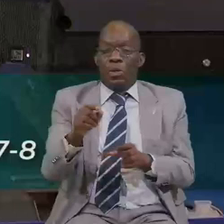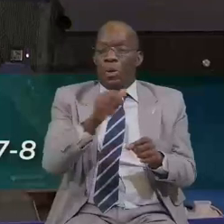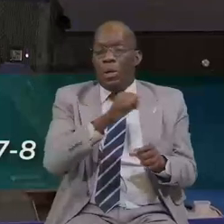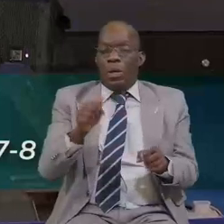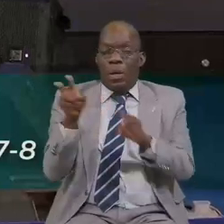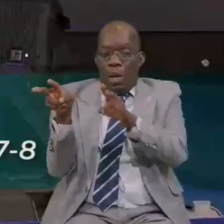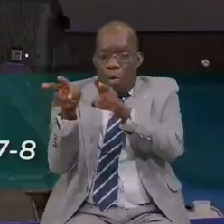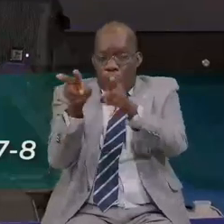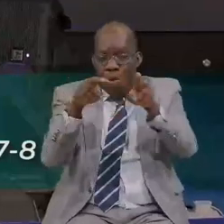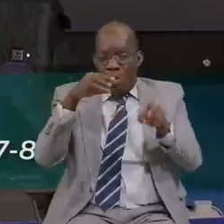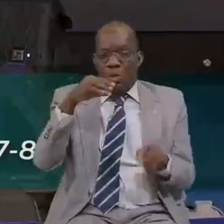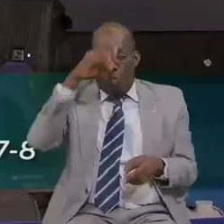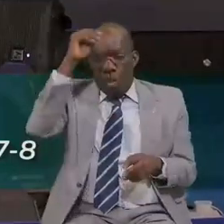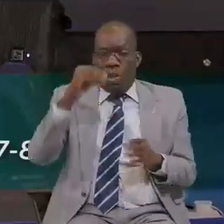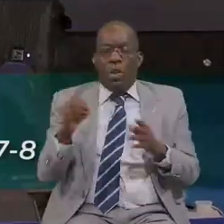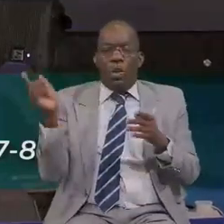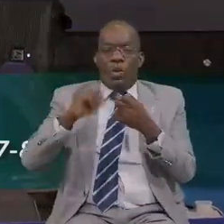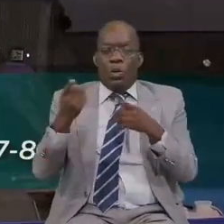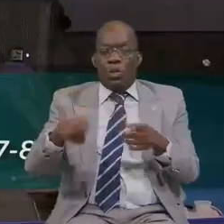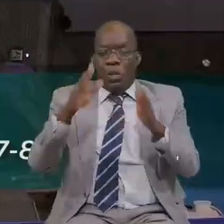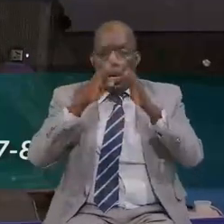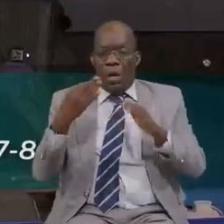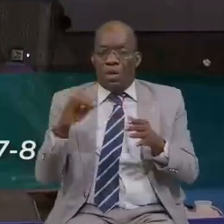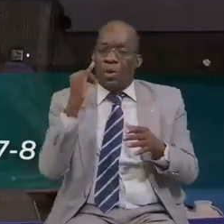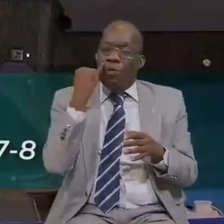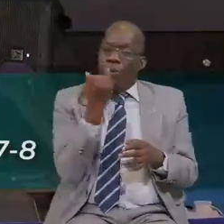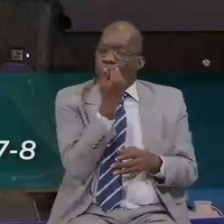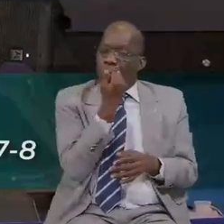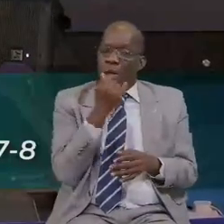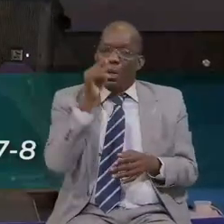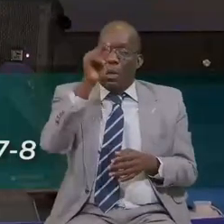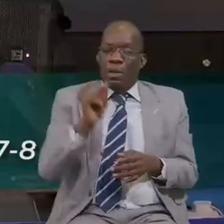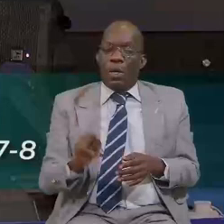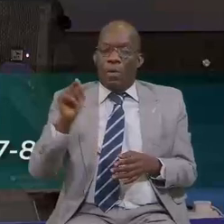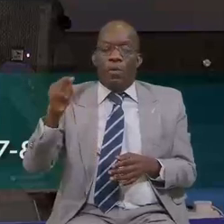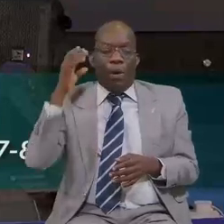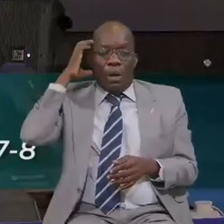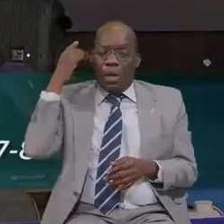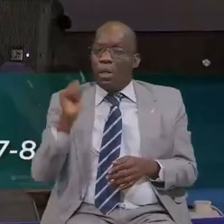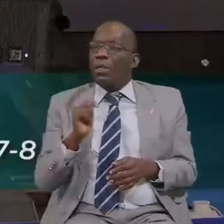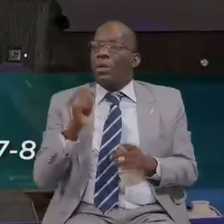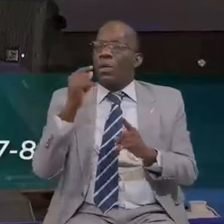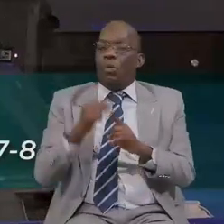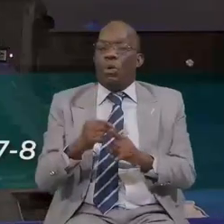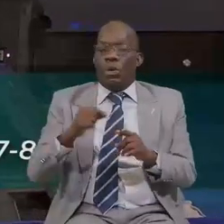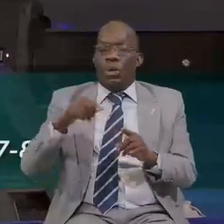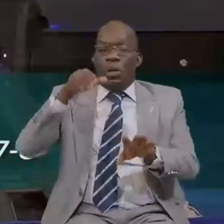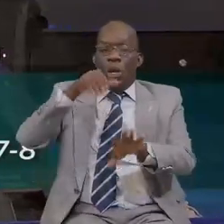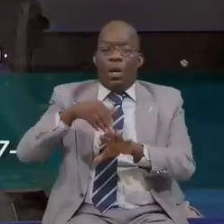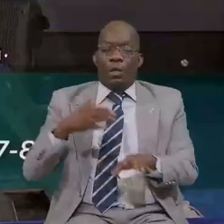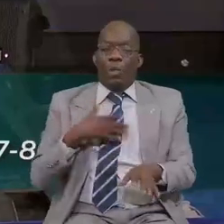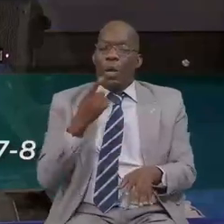la maison d'Israël. Tu écouteras la parole qui sort de ma bouche et tu la